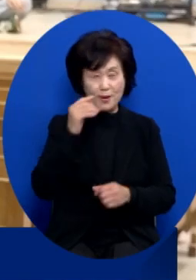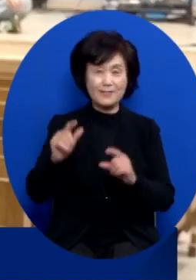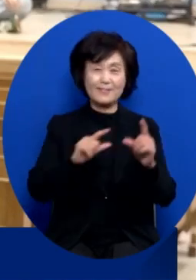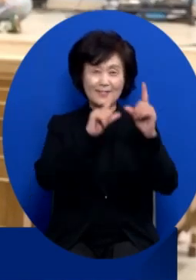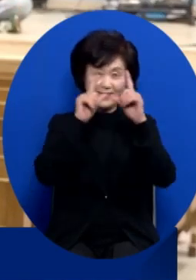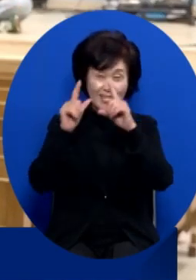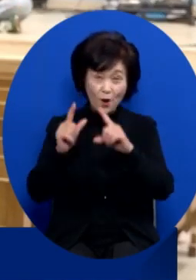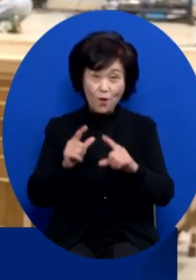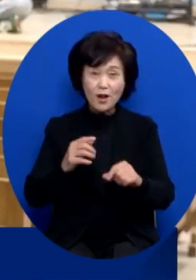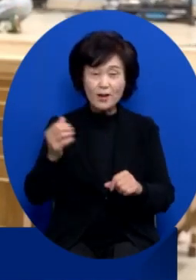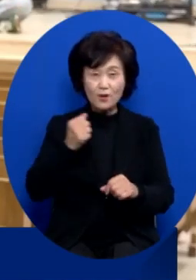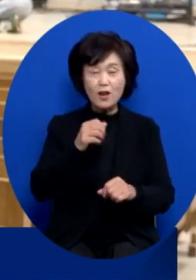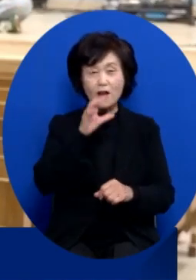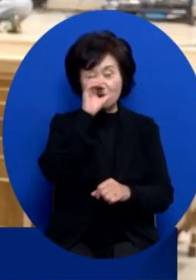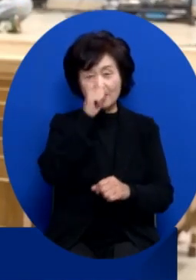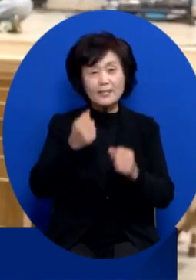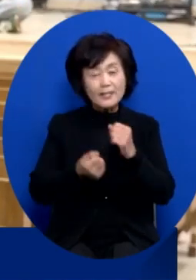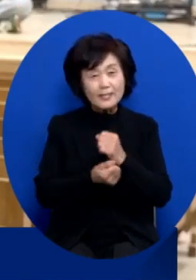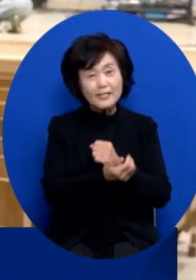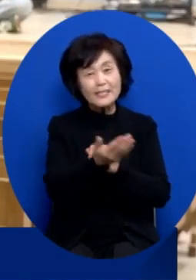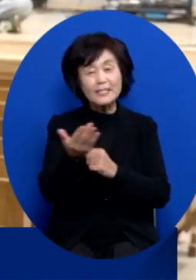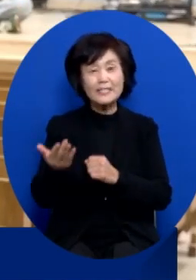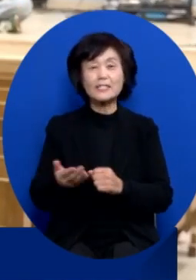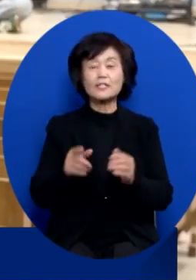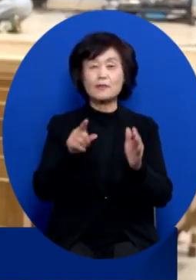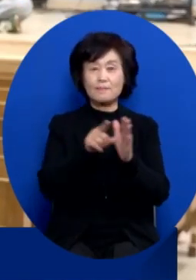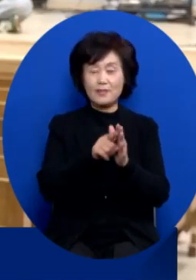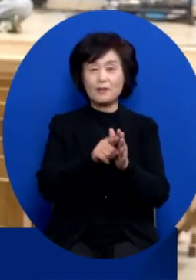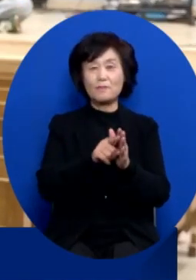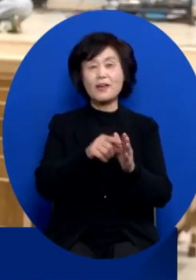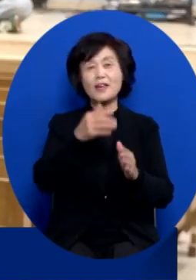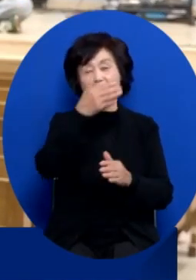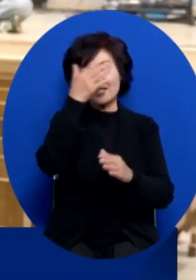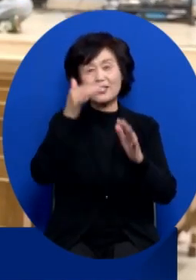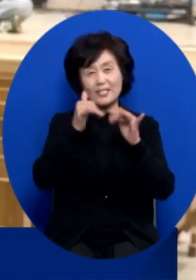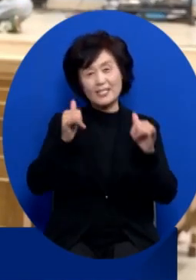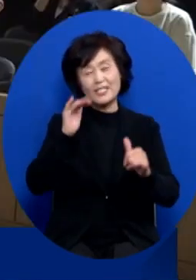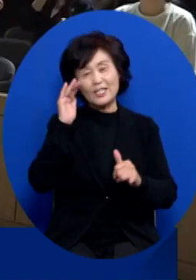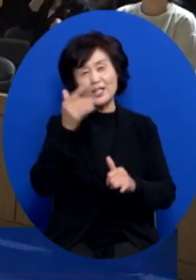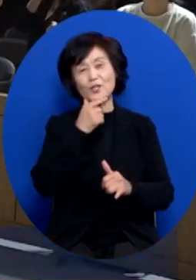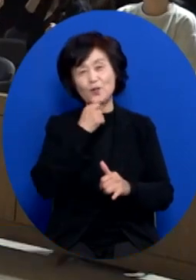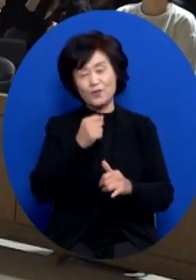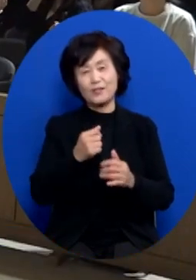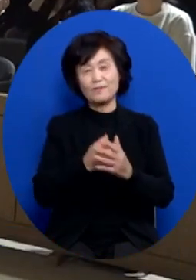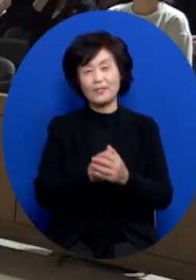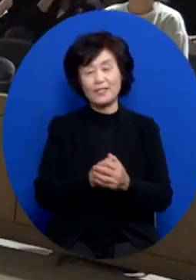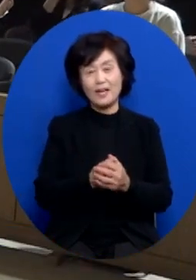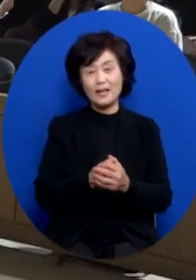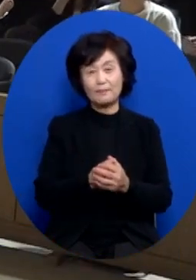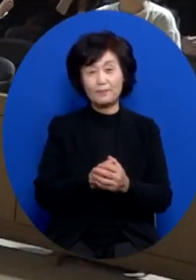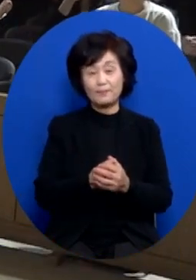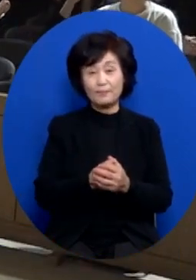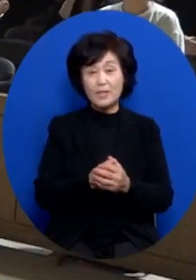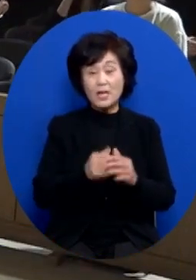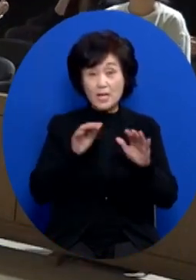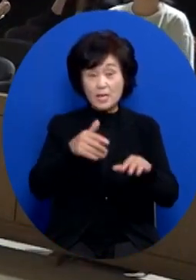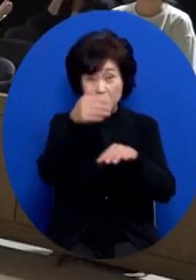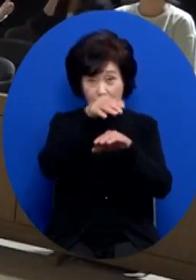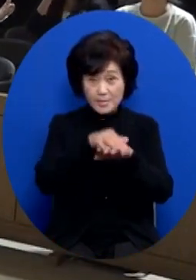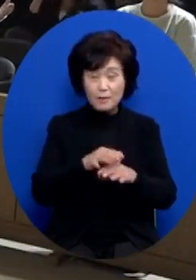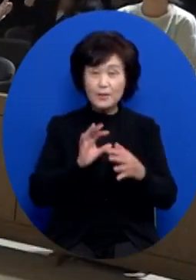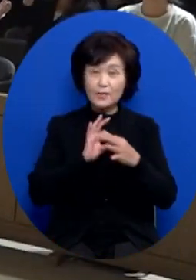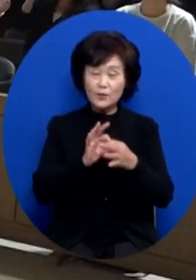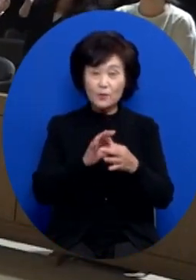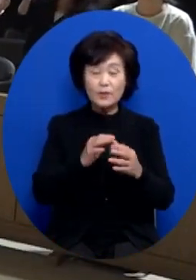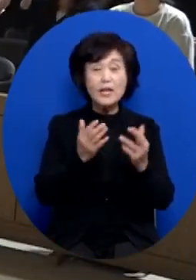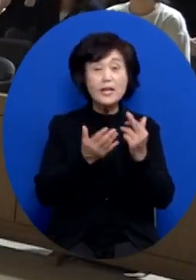선한 영향력을 끼치는 진정한 믿음의 청장년이 되었으면 참 좋겠습니다. 제주장청의 이번 집회를 통해